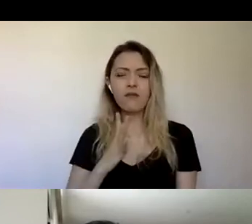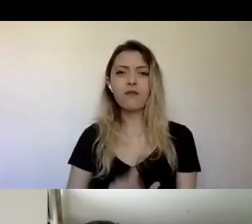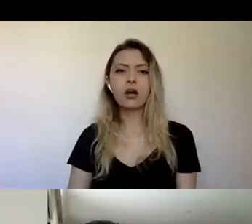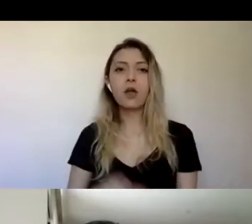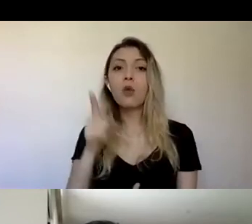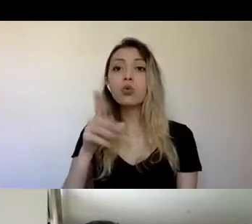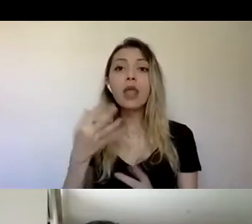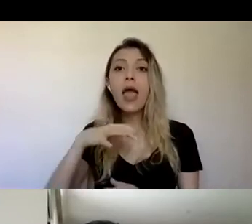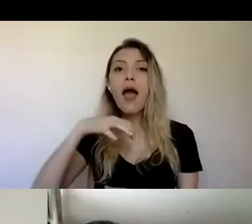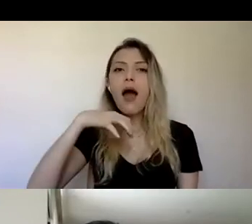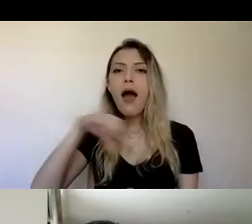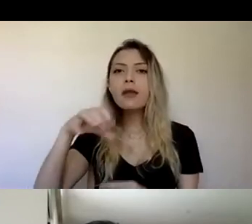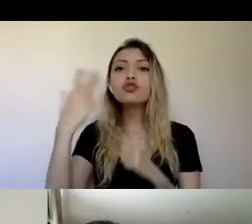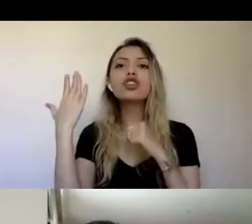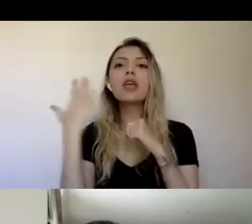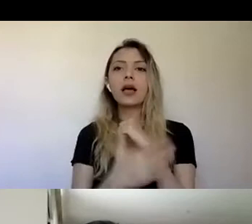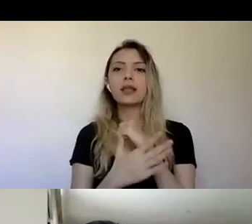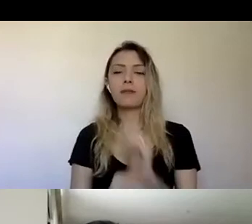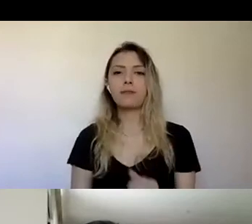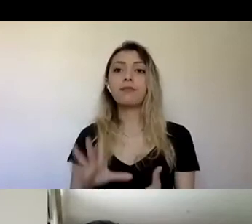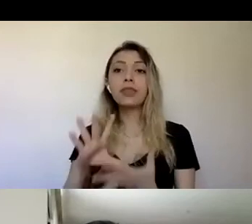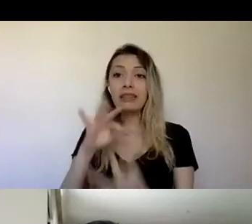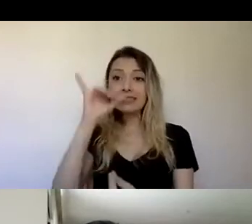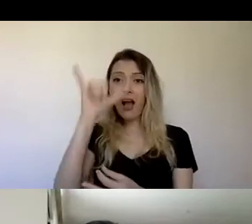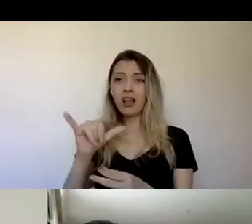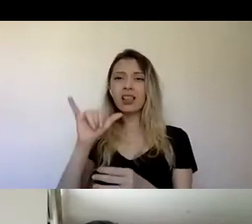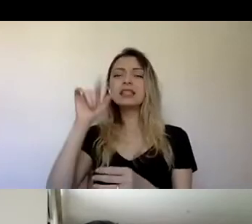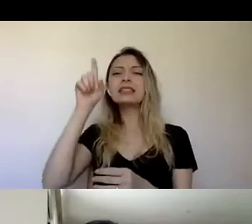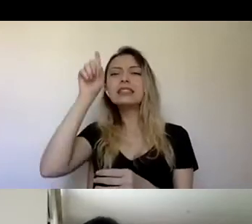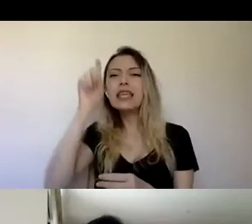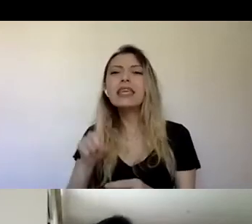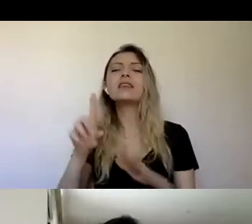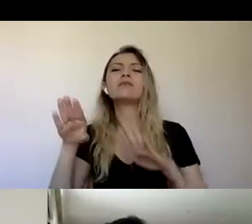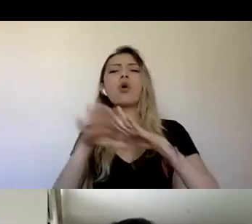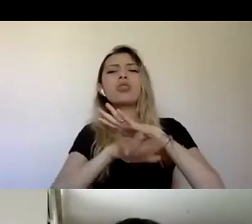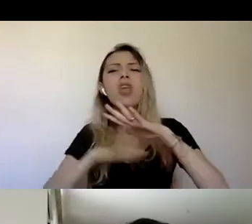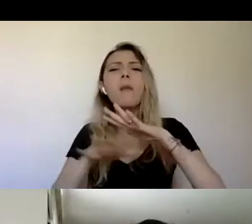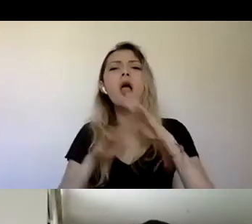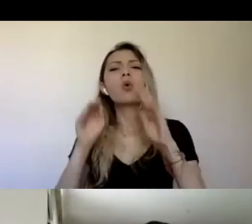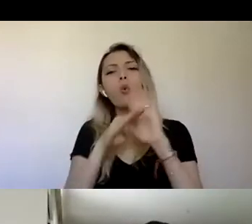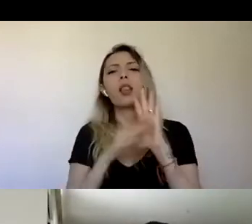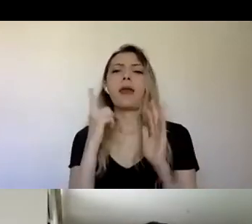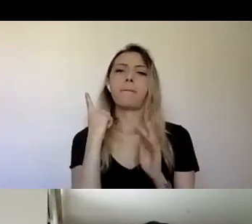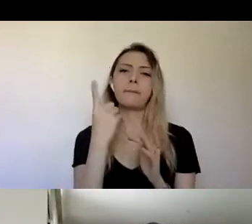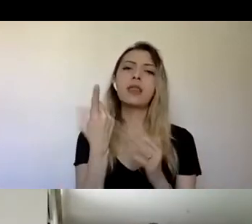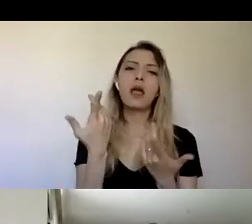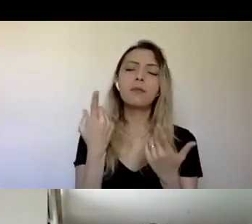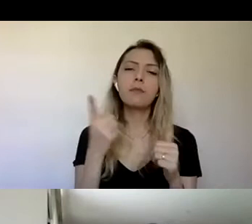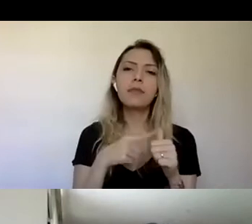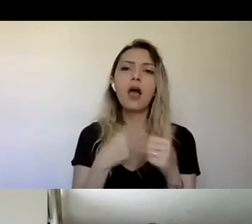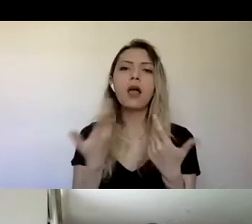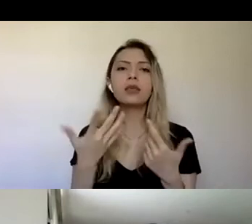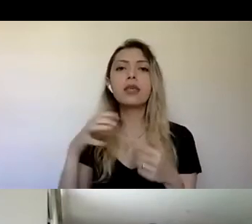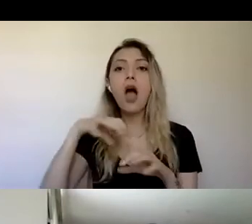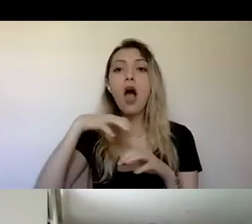ayrımcılık yasağıyla geliyor. İnsan haklarının temel kurallarından bir tanesi ayrımcılık yasağı. tüm göstergeler ayrımcılık